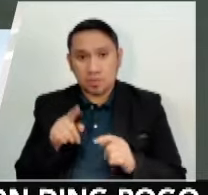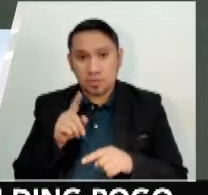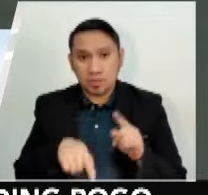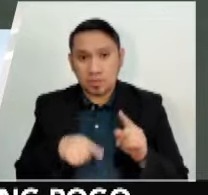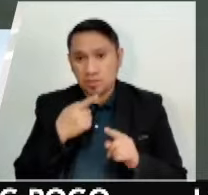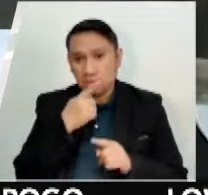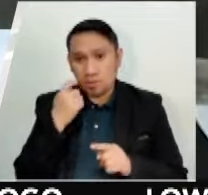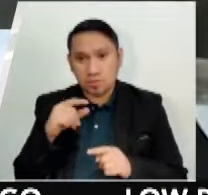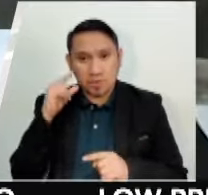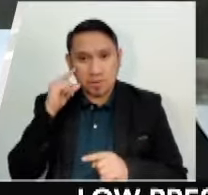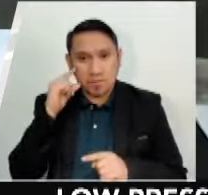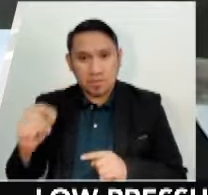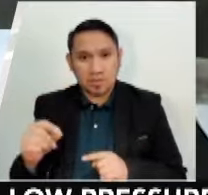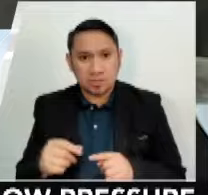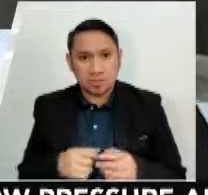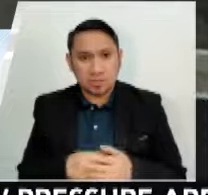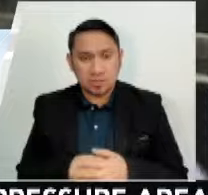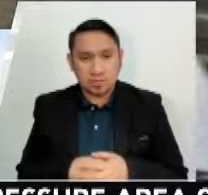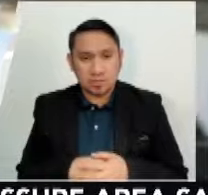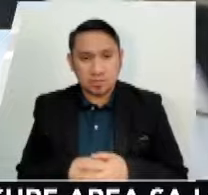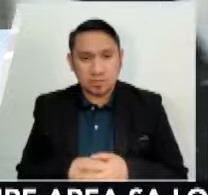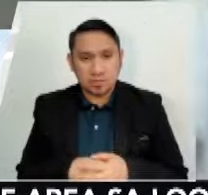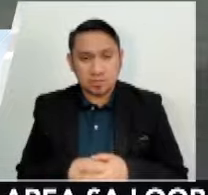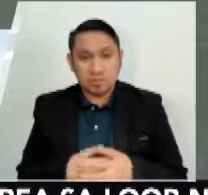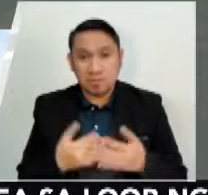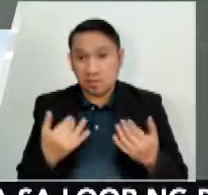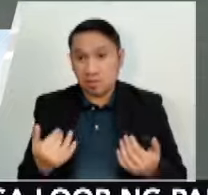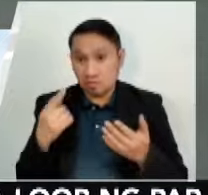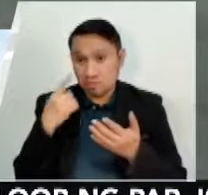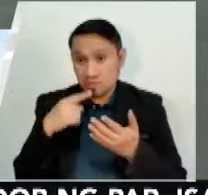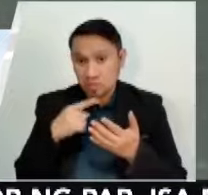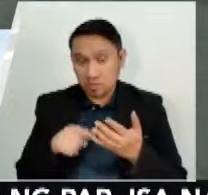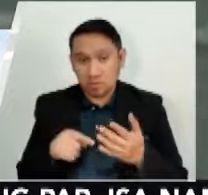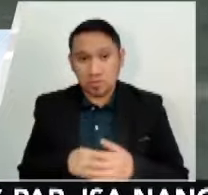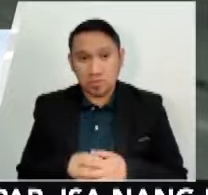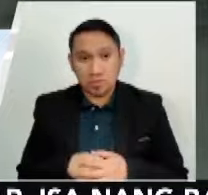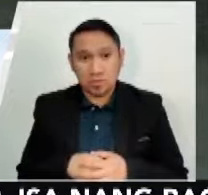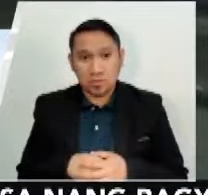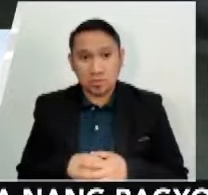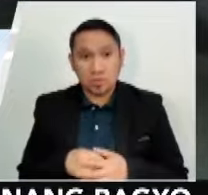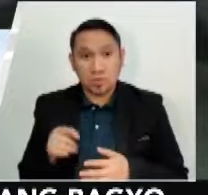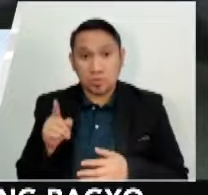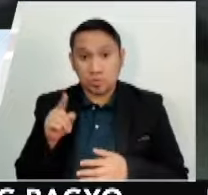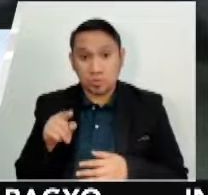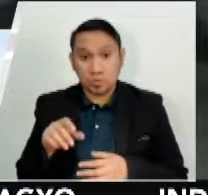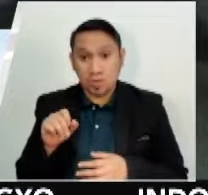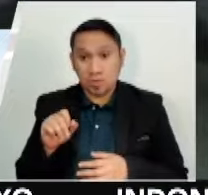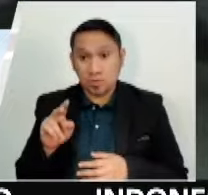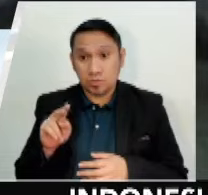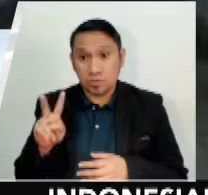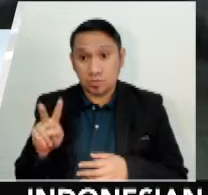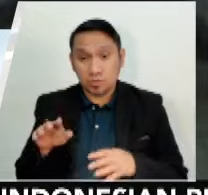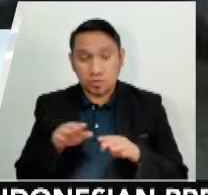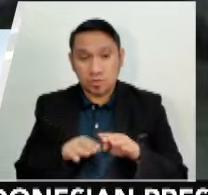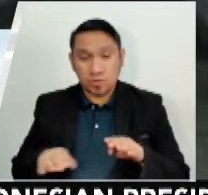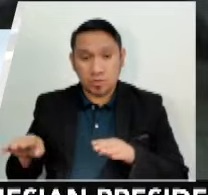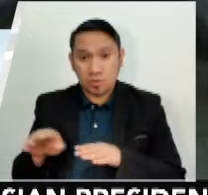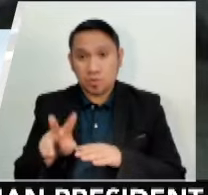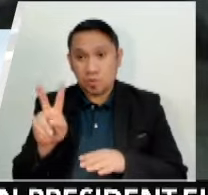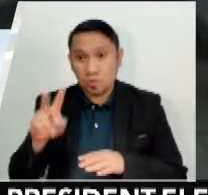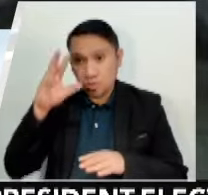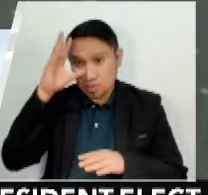silang takbo. Sa inisyal na investigasyon ng pulisya, nag-counterflow ang SUV na may sakay na dalawang lalaki